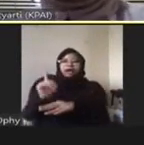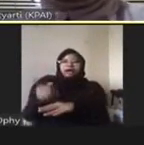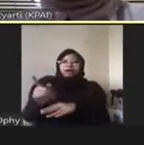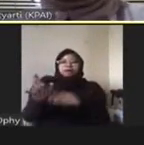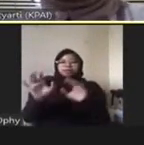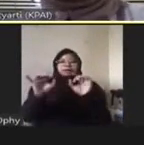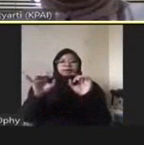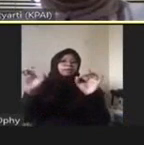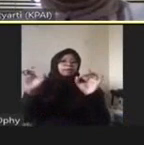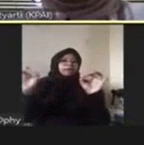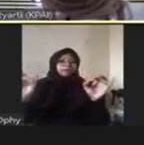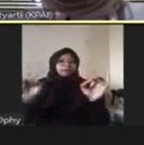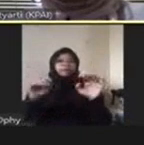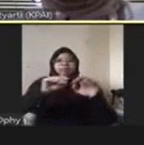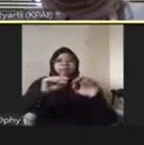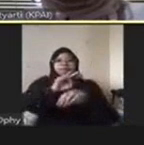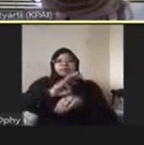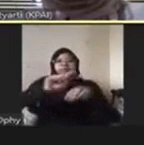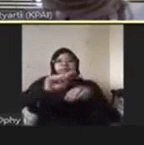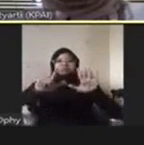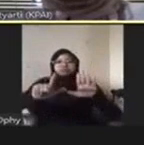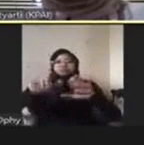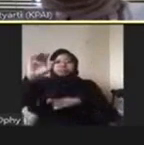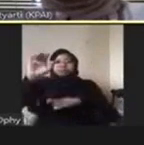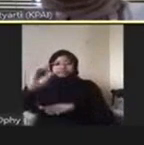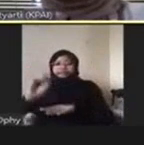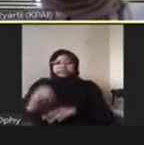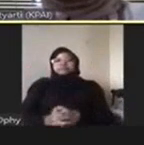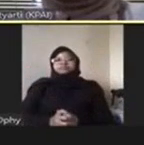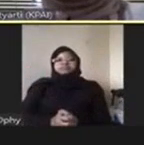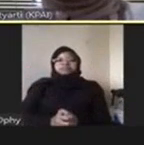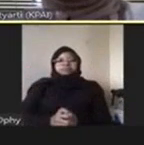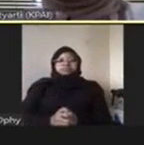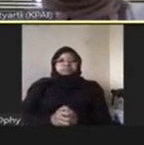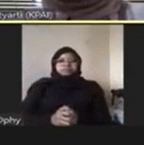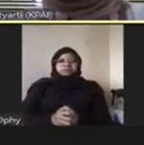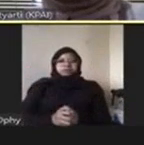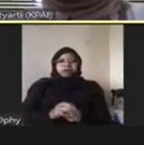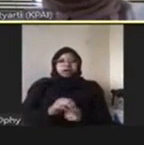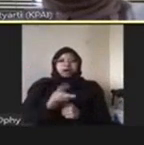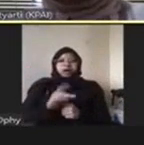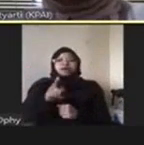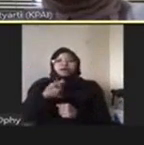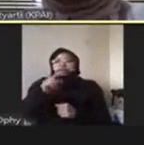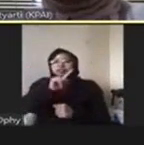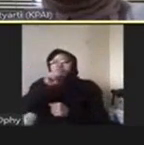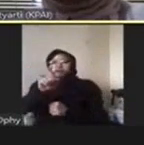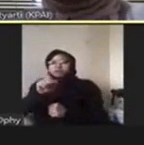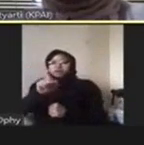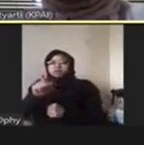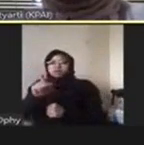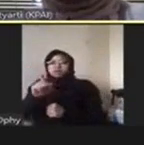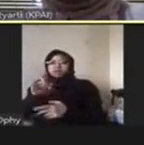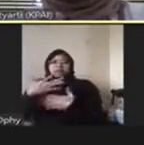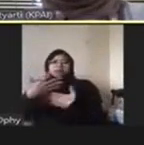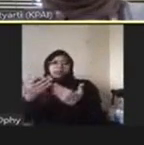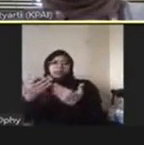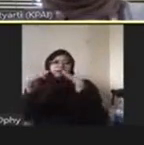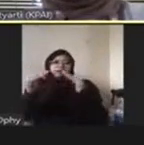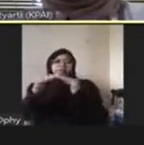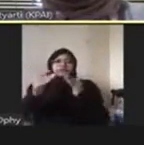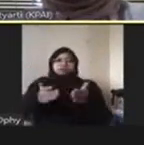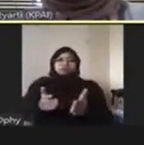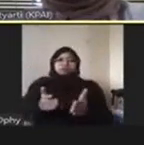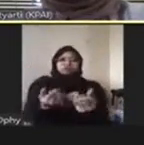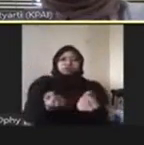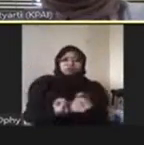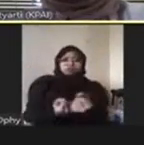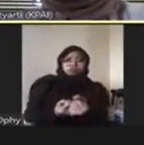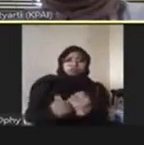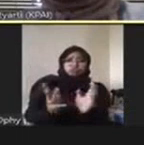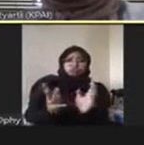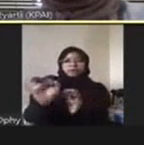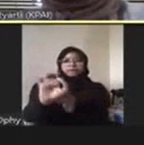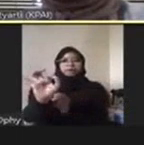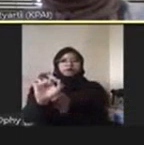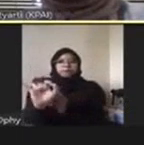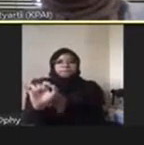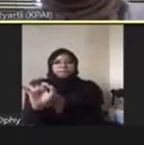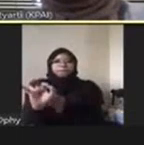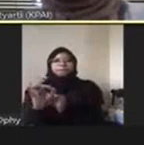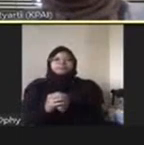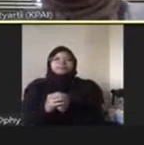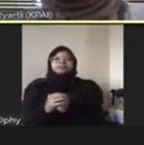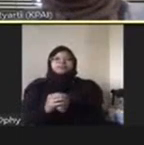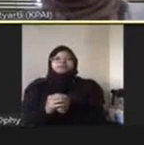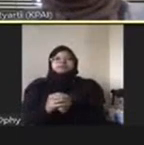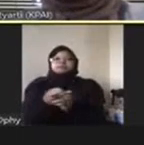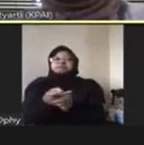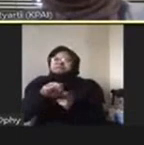47%. Lalu ada yang mempertanyakan tentang infrastruktur. Untuk infrastruktur, wastafel di sekolah minim